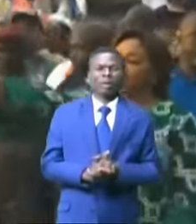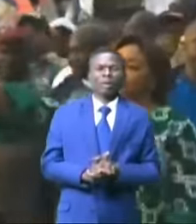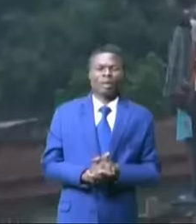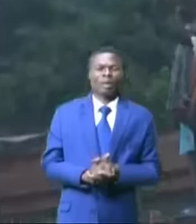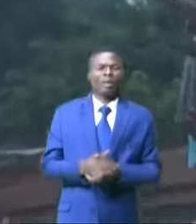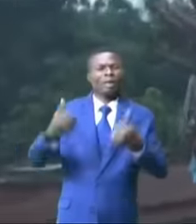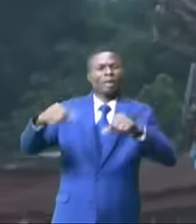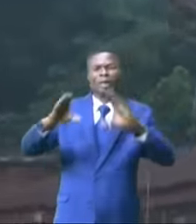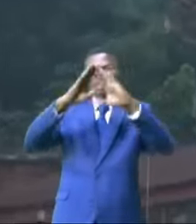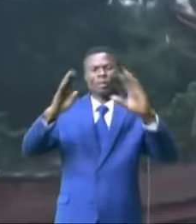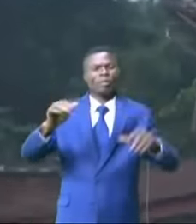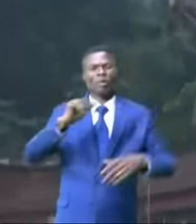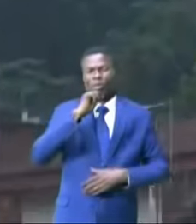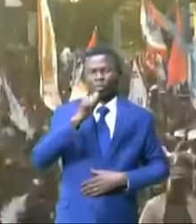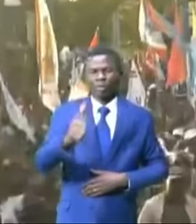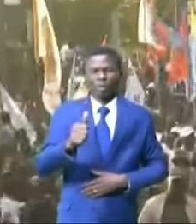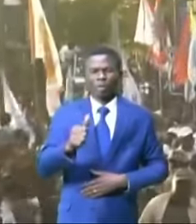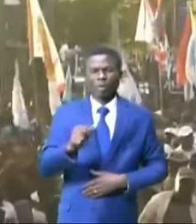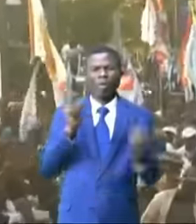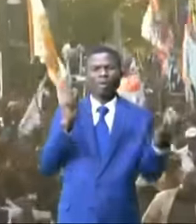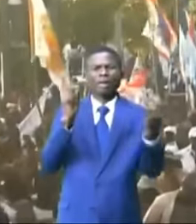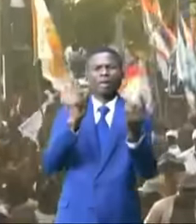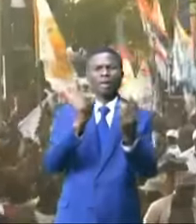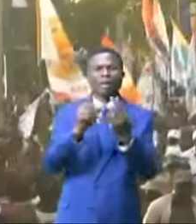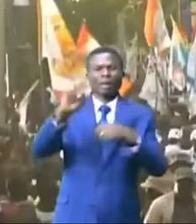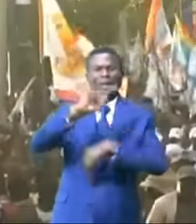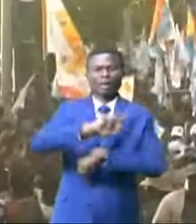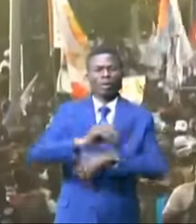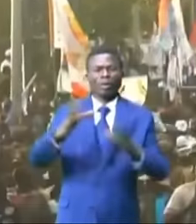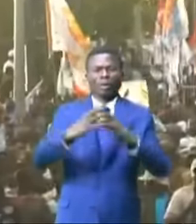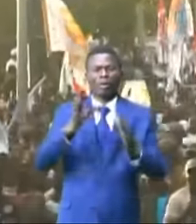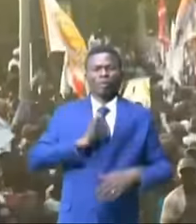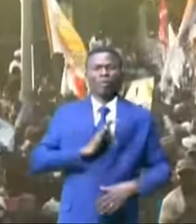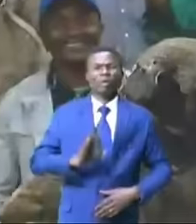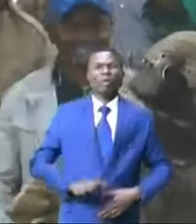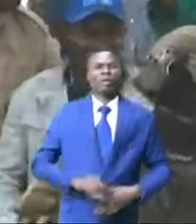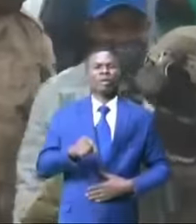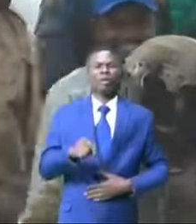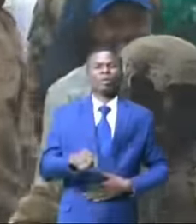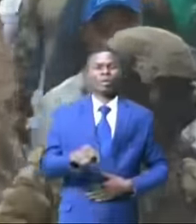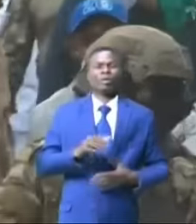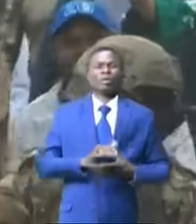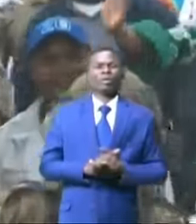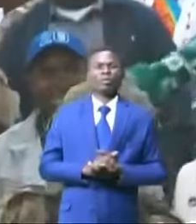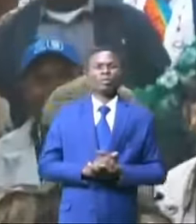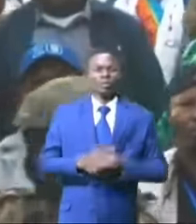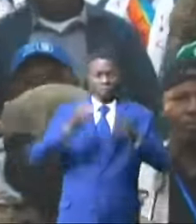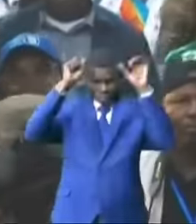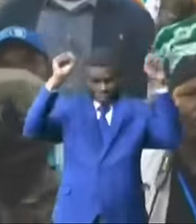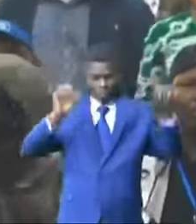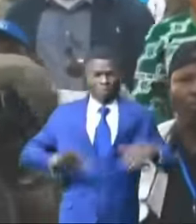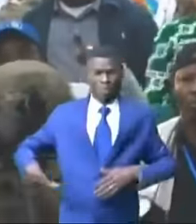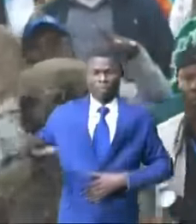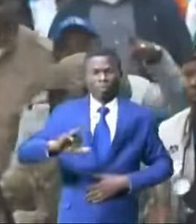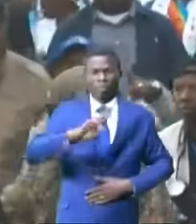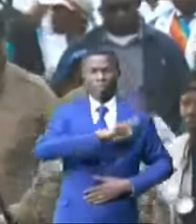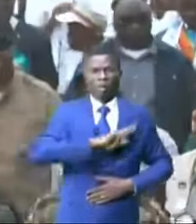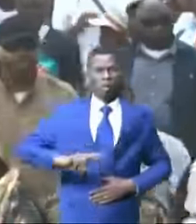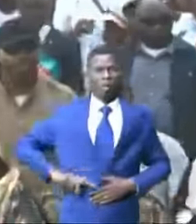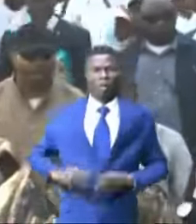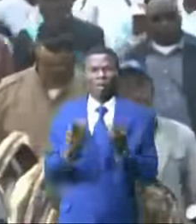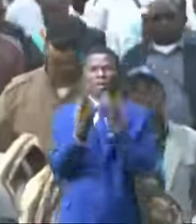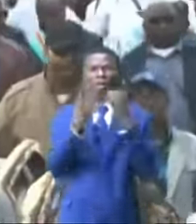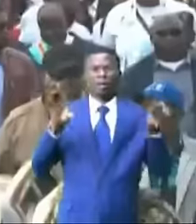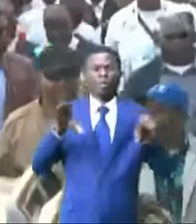un seul instant le rendez-vous du jour avec Félix-Antoine Tshisekedi Tshilombo, président de la République démocratique du